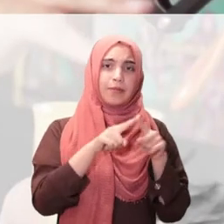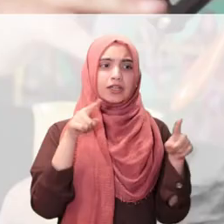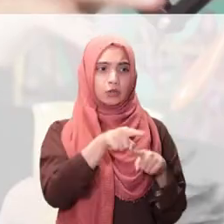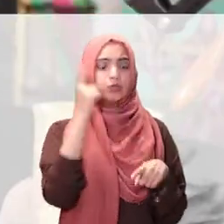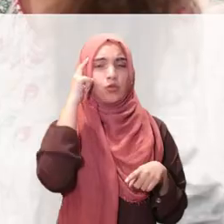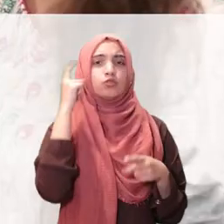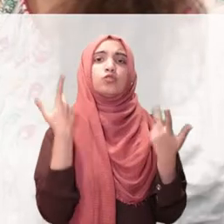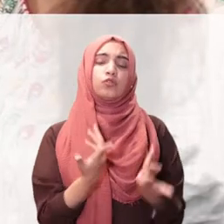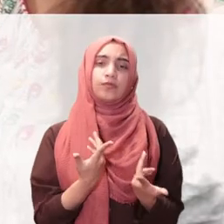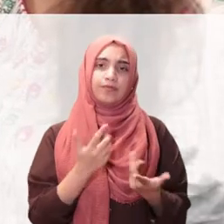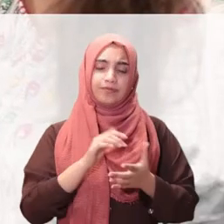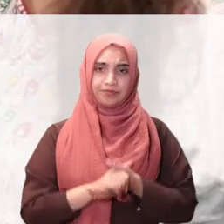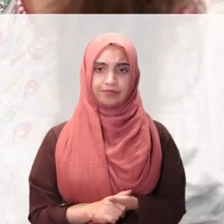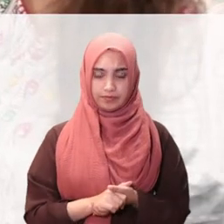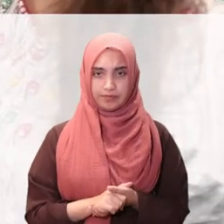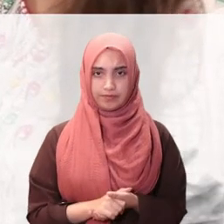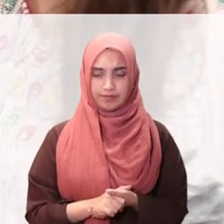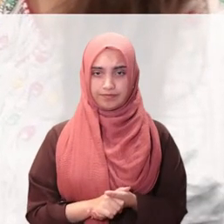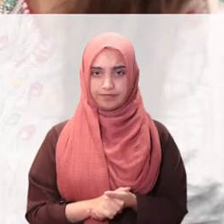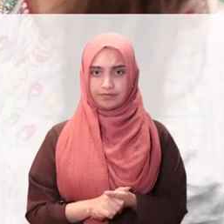विडियो थैंक यू